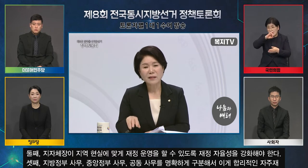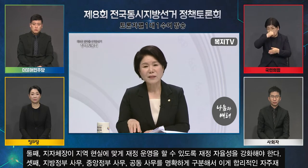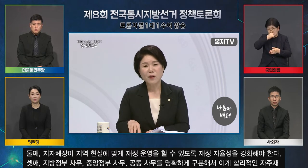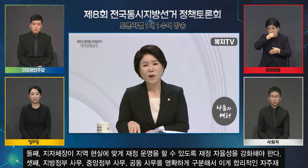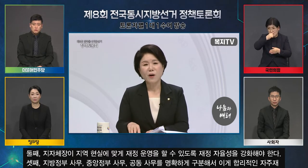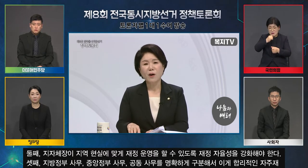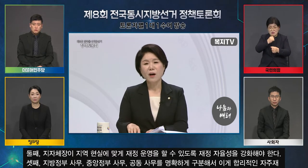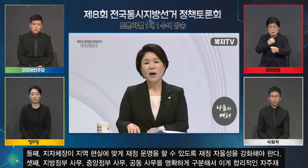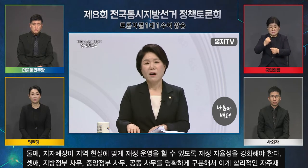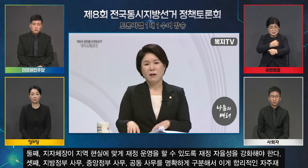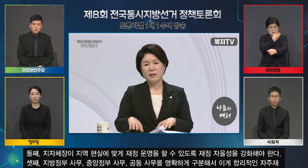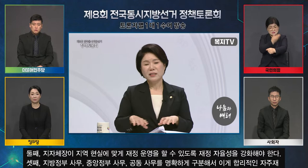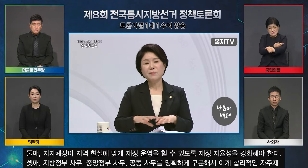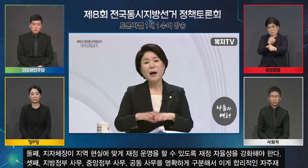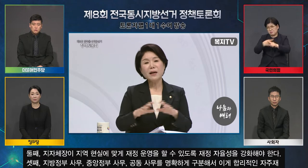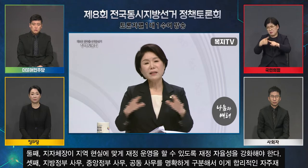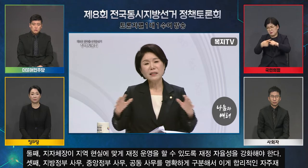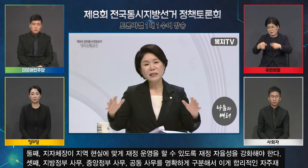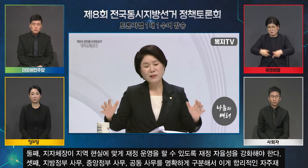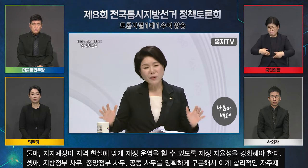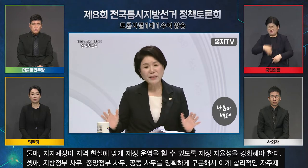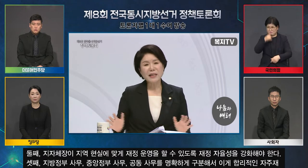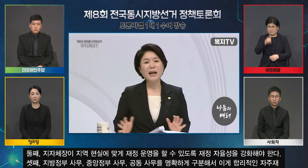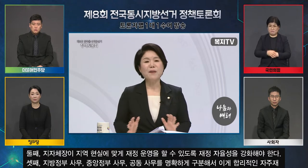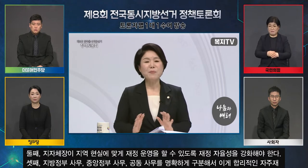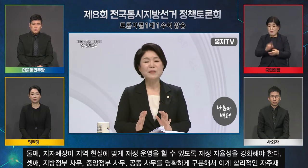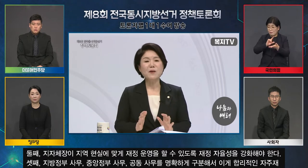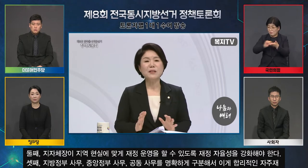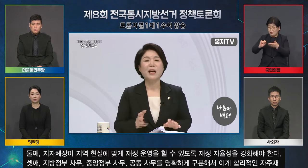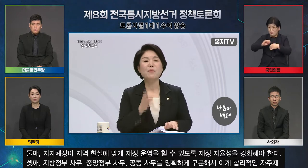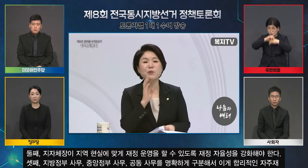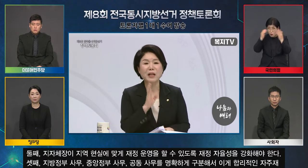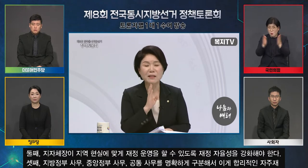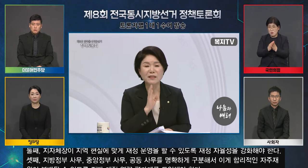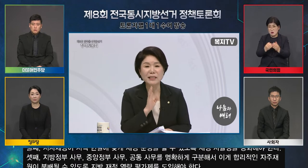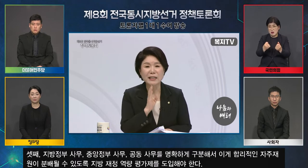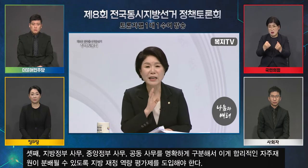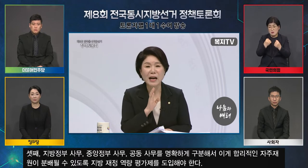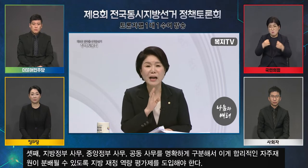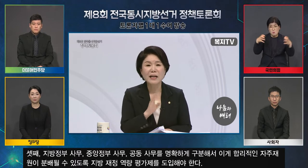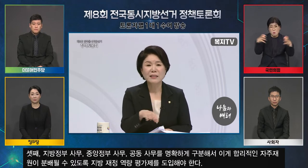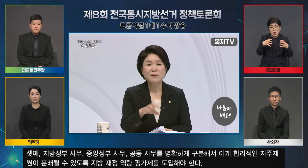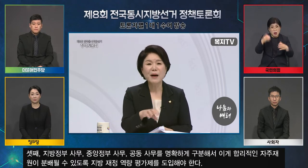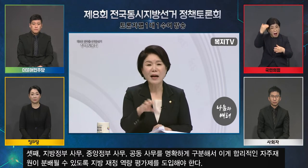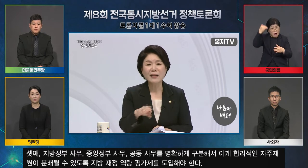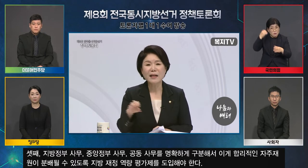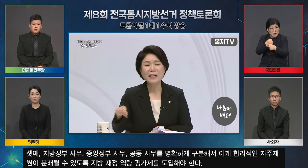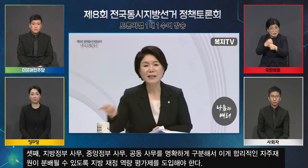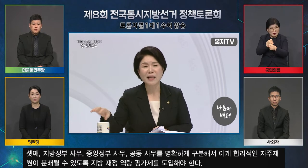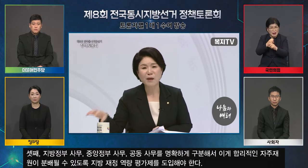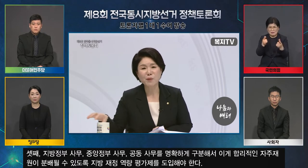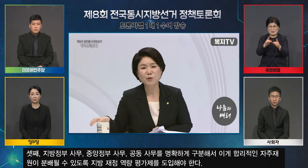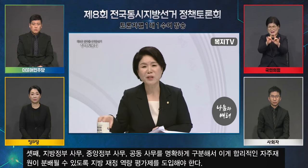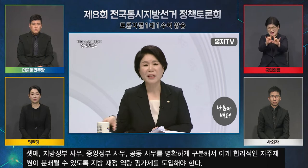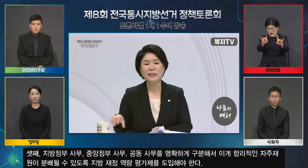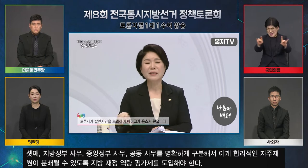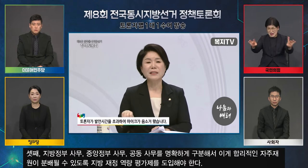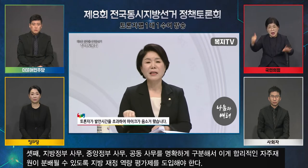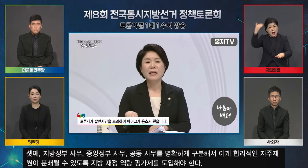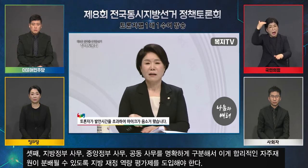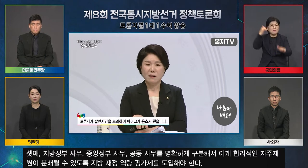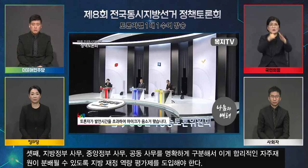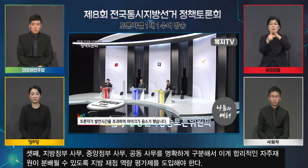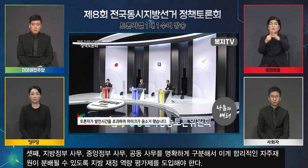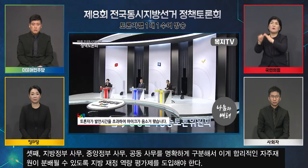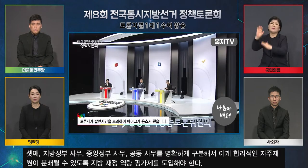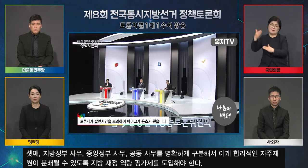그래서 지방 전체가 합해서 대한민국이 되는 것이 아니라 지방 하나하나가 대한민국이 되는